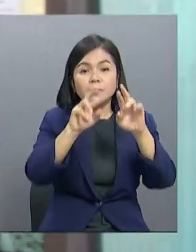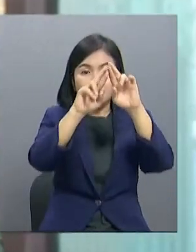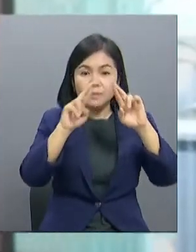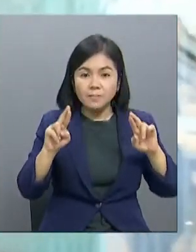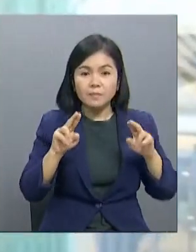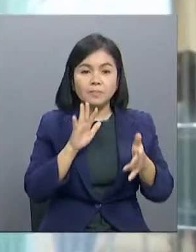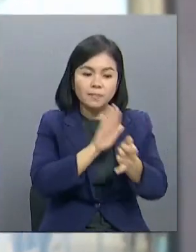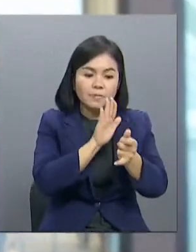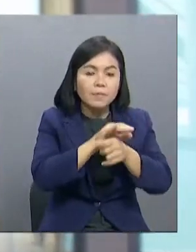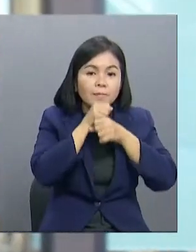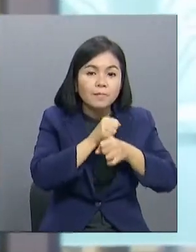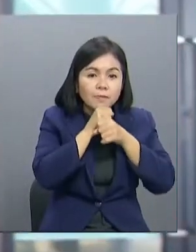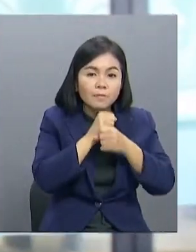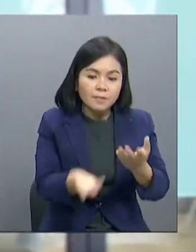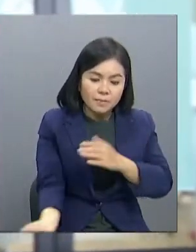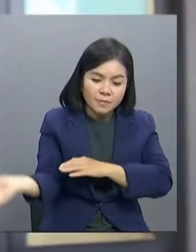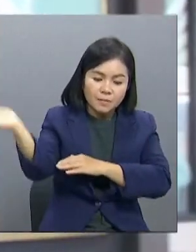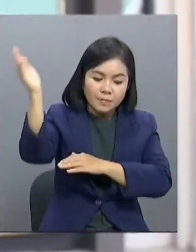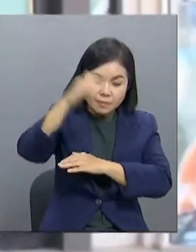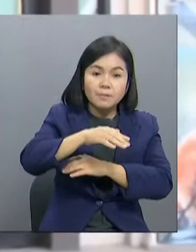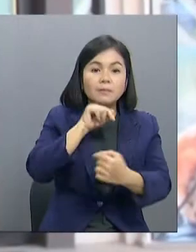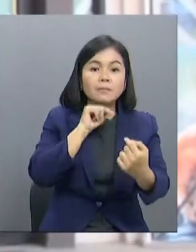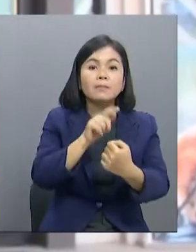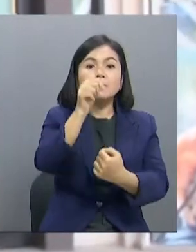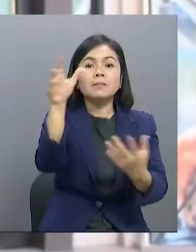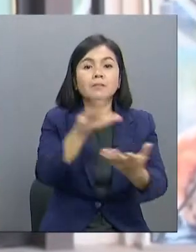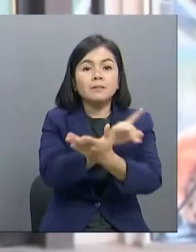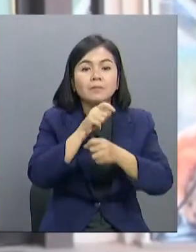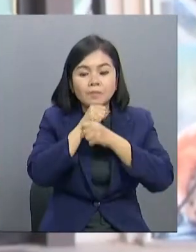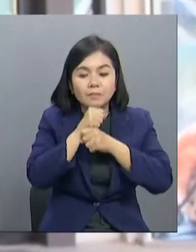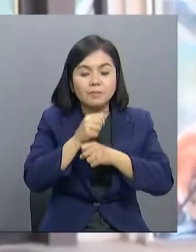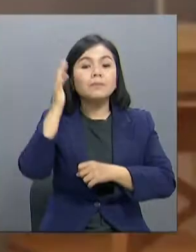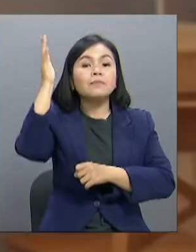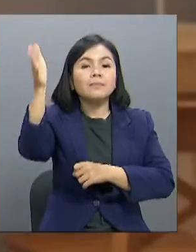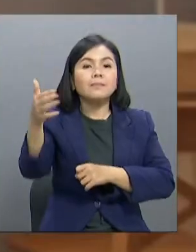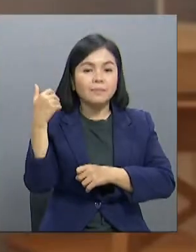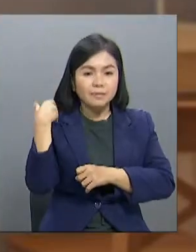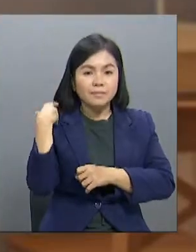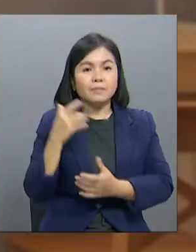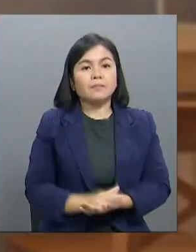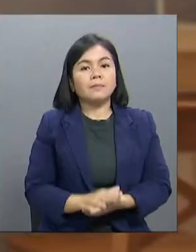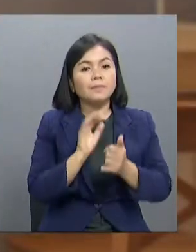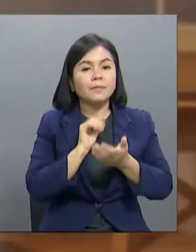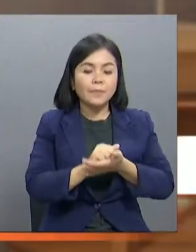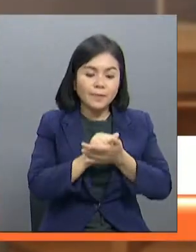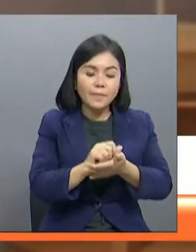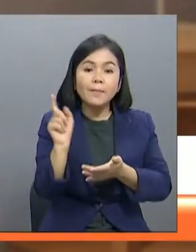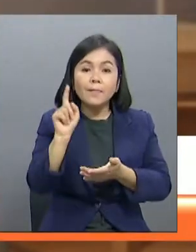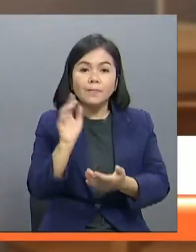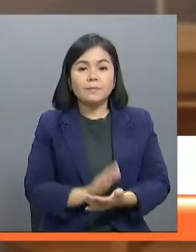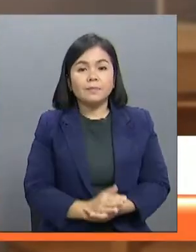แลผู้สูงอายุระหว่างวันที่สอดรับกับการเข้าสู่สังคมผู้สูงวัยในปัจจุบัน เราให้บริการในเรื่องของ